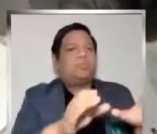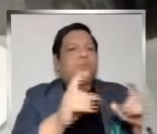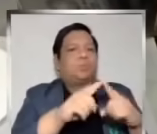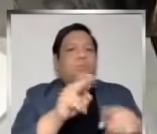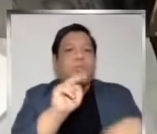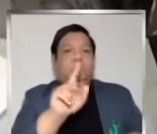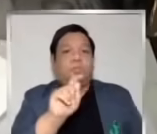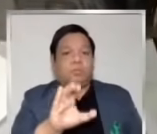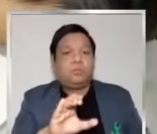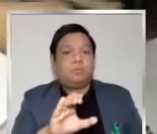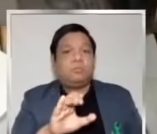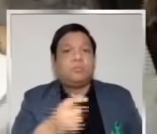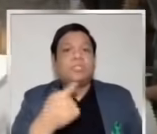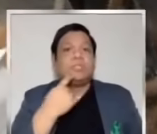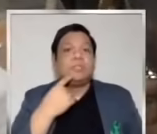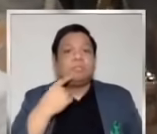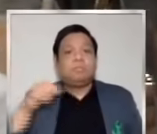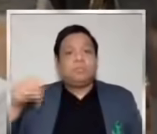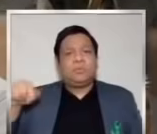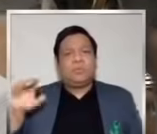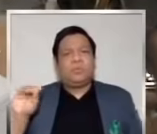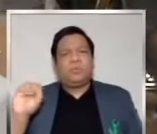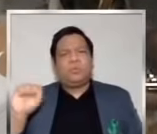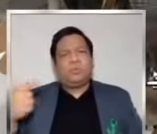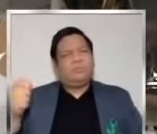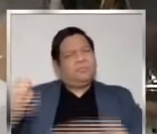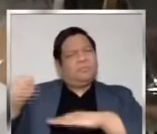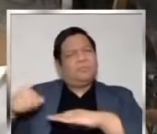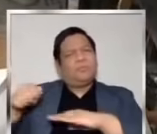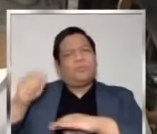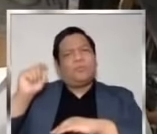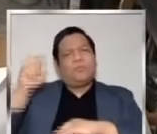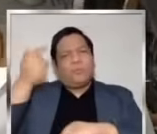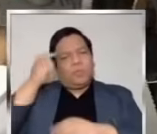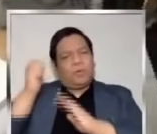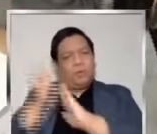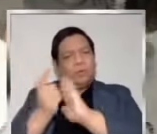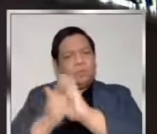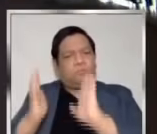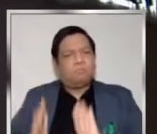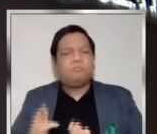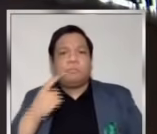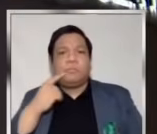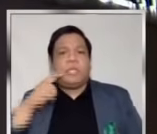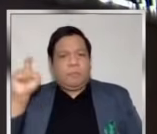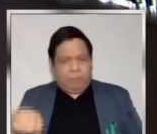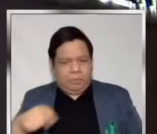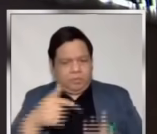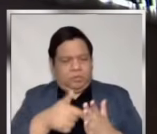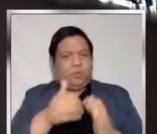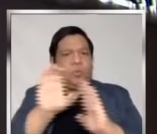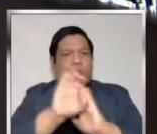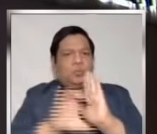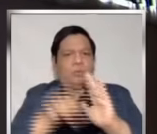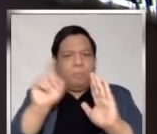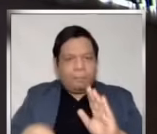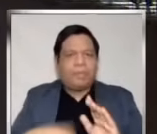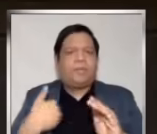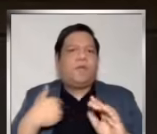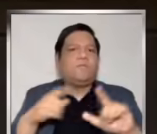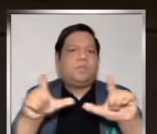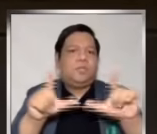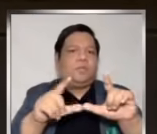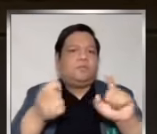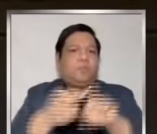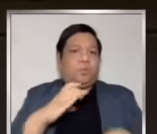ng Solicitor General, nakasaad mismo sa konstitusyon na kailangan ng prangkisa mula sa Kongreso. Kaya't kung hindi ito na-renew, mag-expire ito